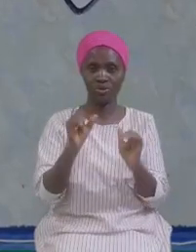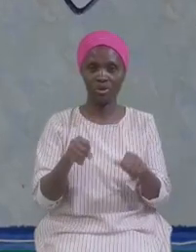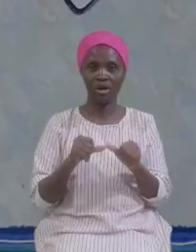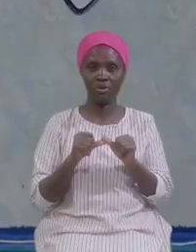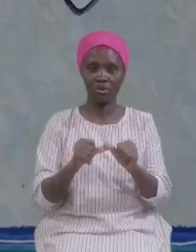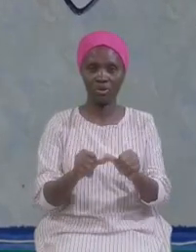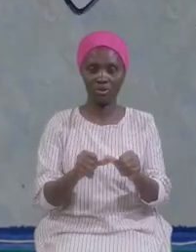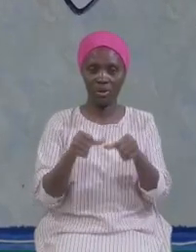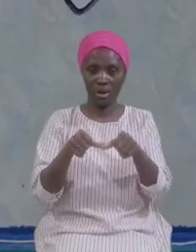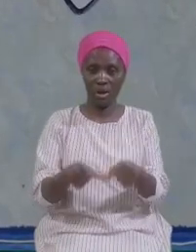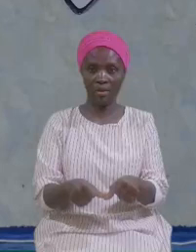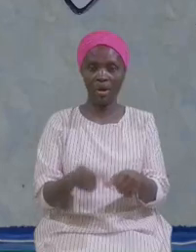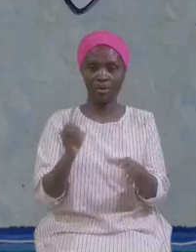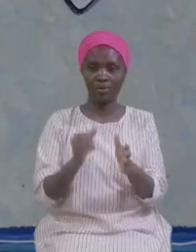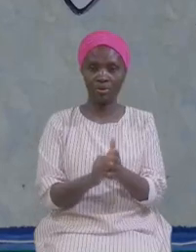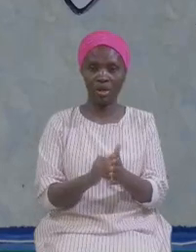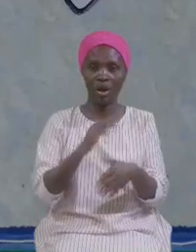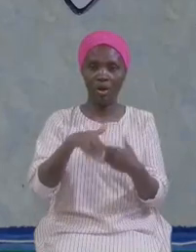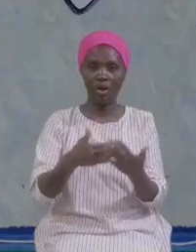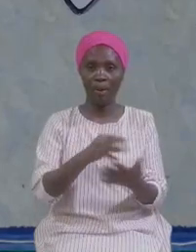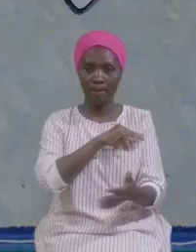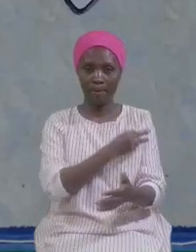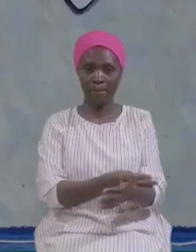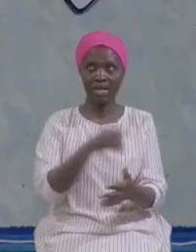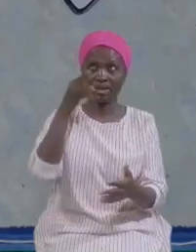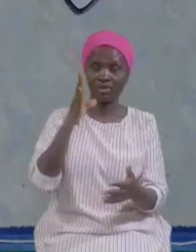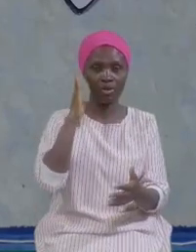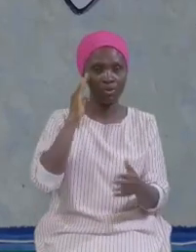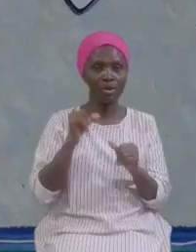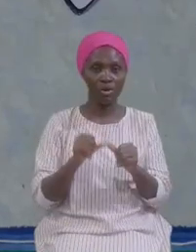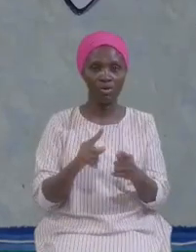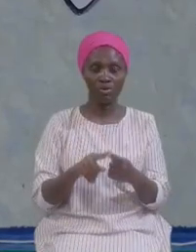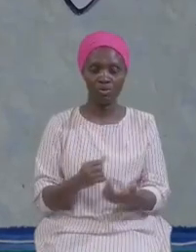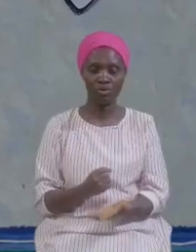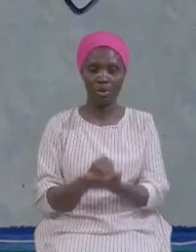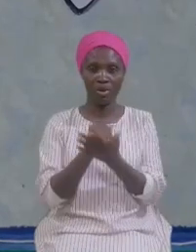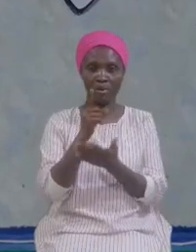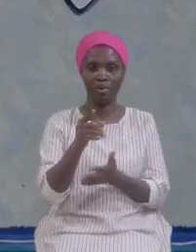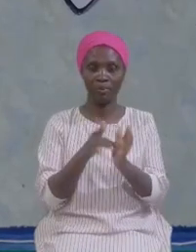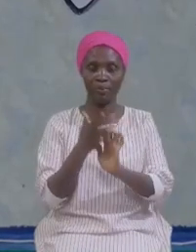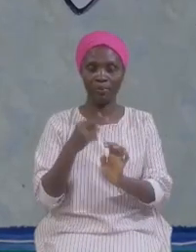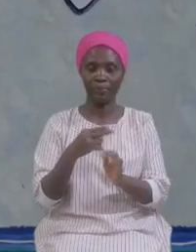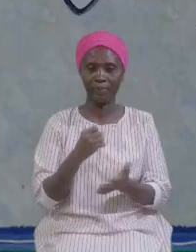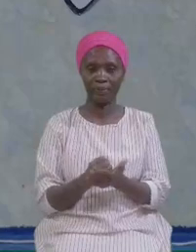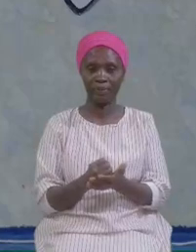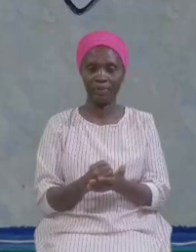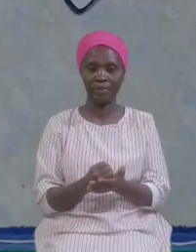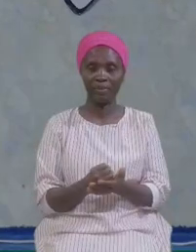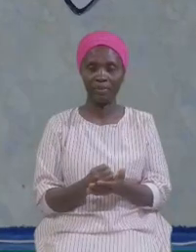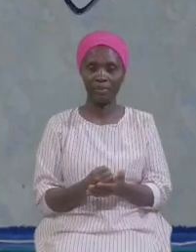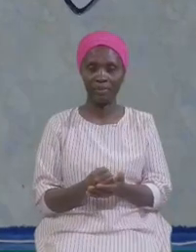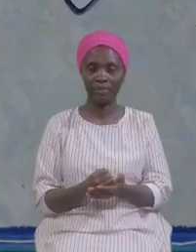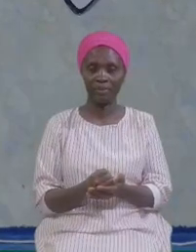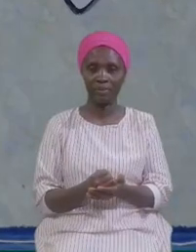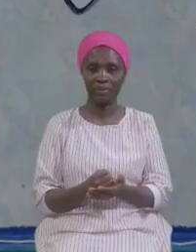Aidez-les donc à recevoir ces formulaires, ces fiches de décision et à les remplir